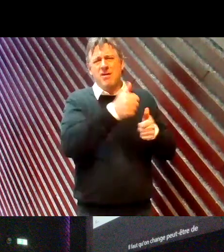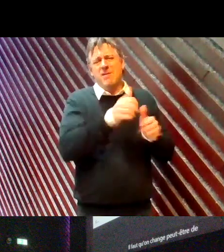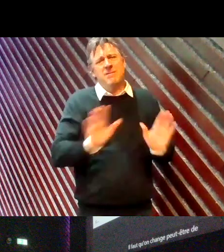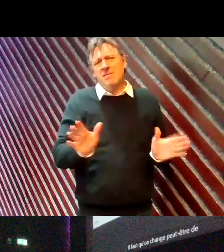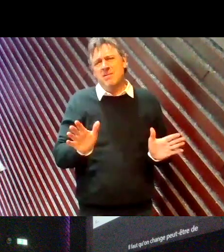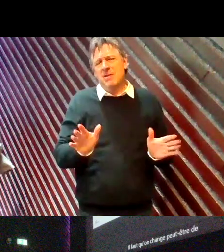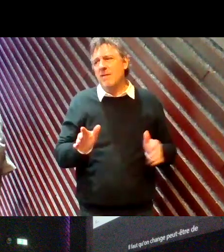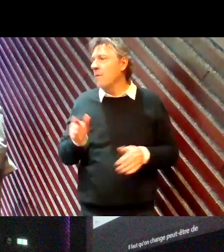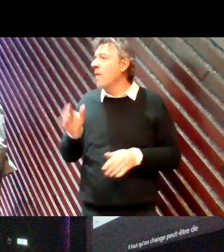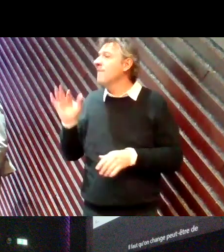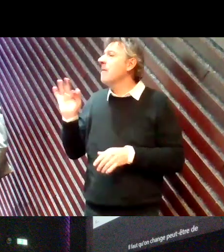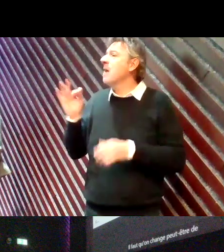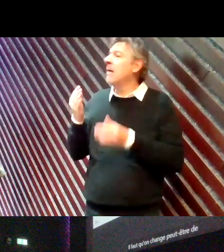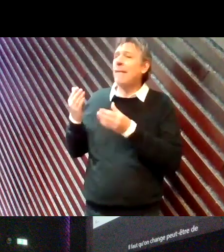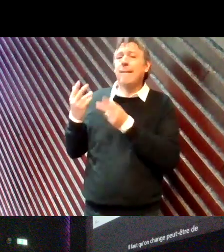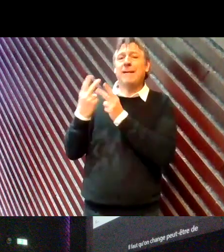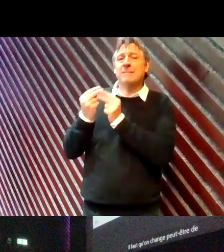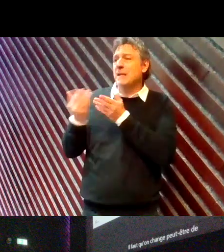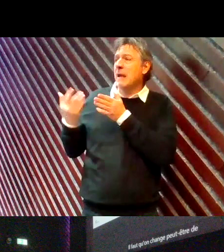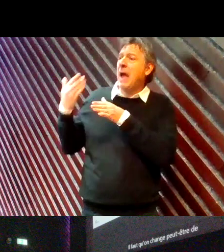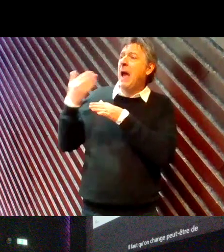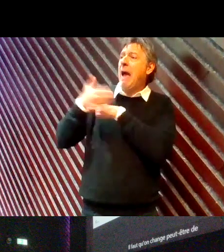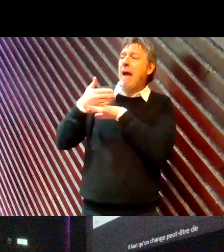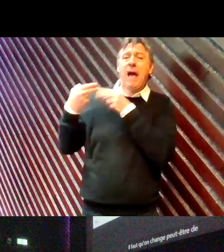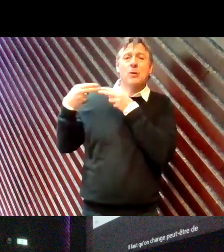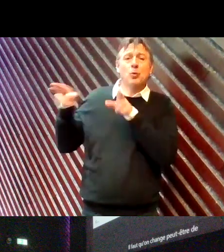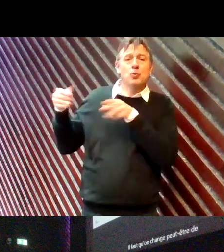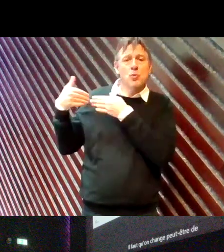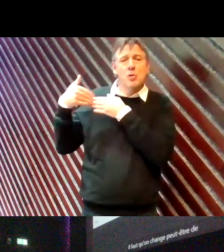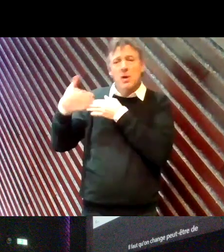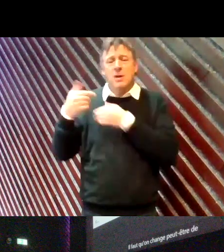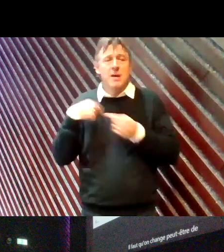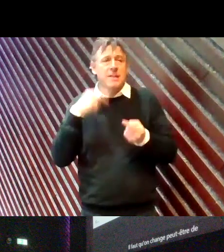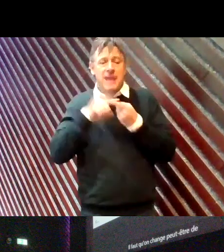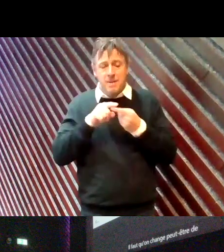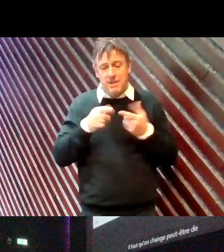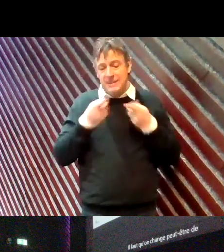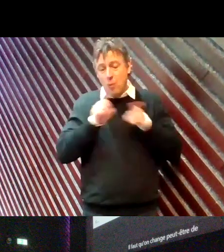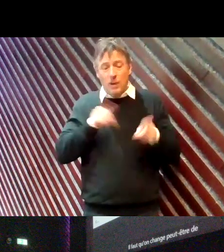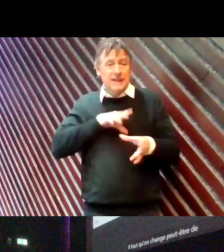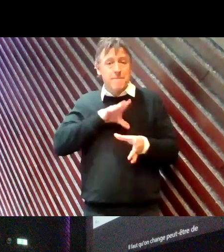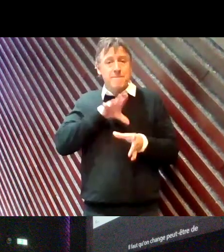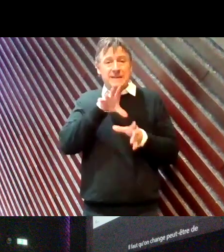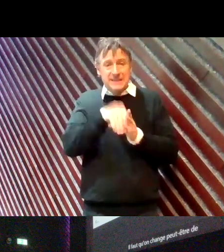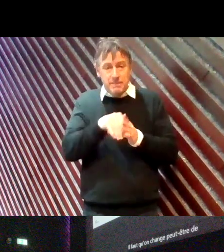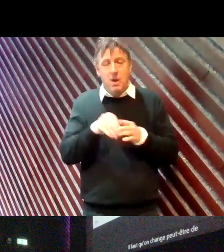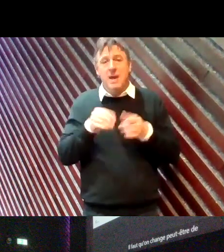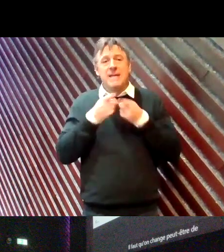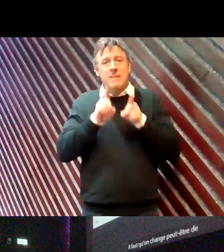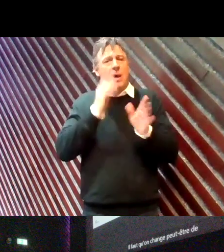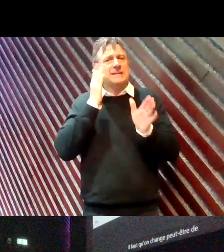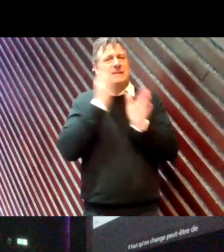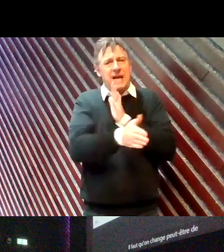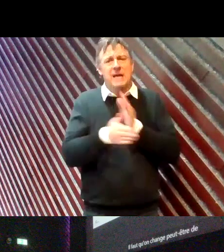vous l'avez dit en introduction. C'est un peu tout le débat qu'on peut avoir entre la démocratie participative et la démocratie directe. Moi, j